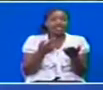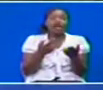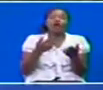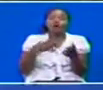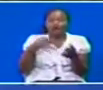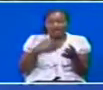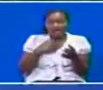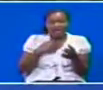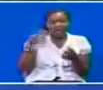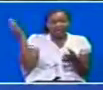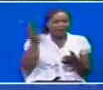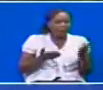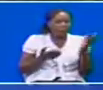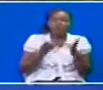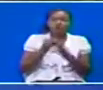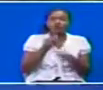ama hana.